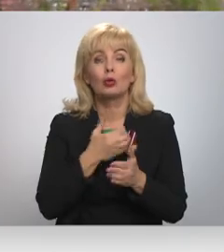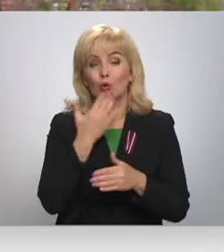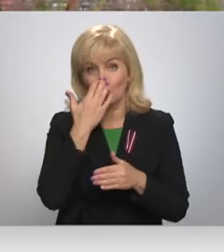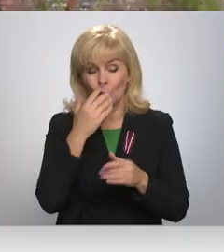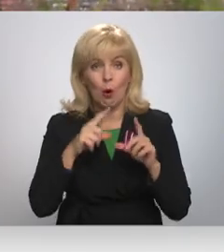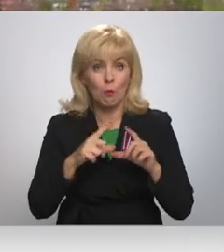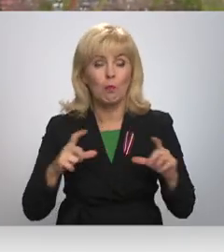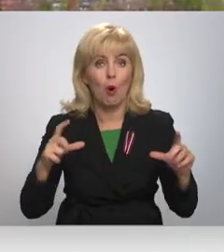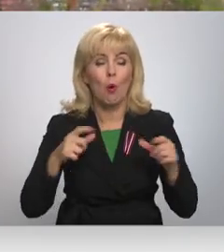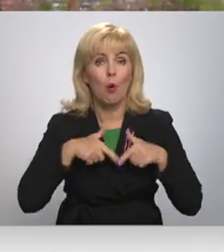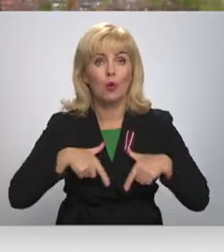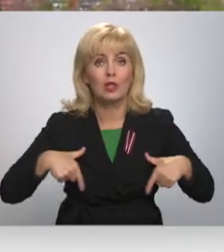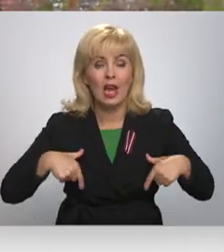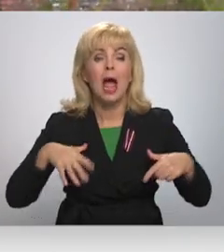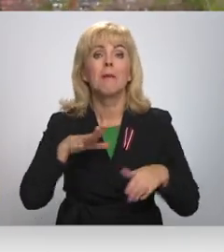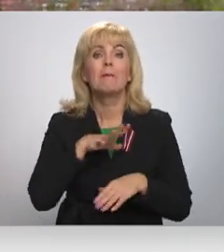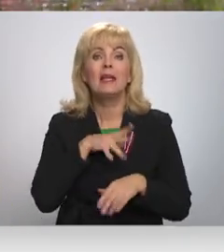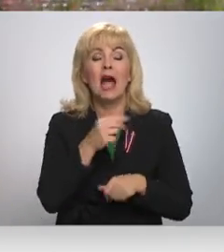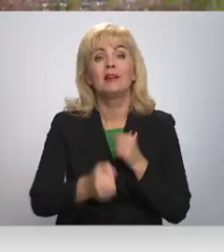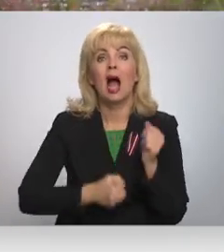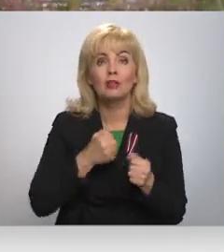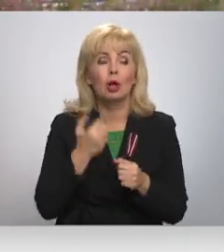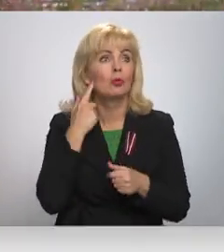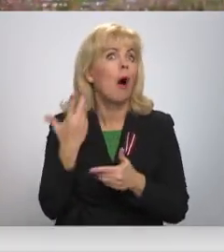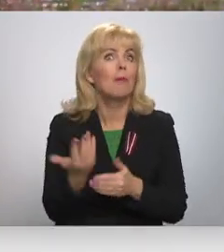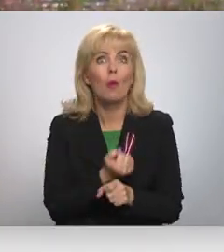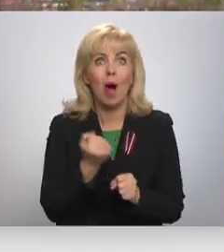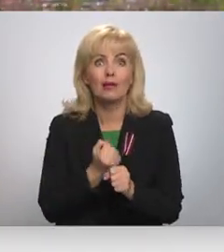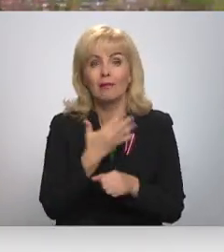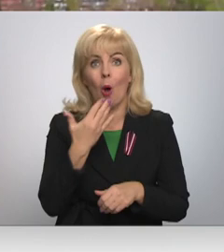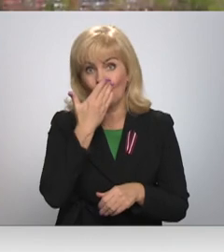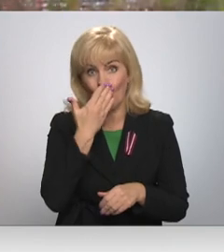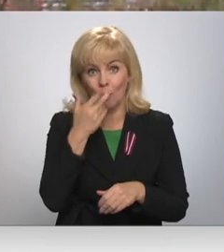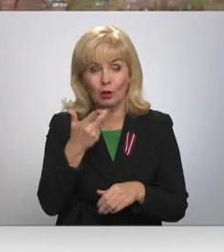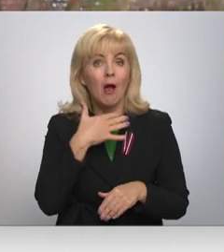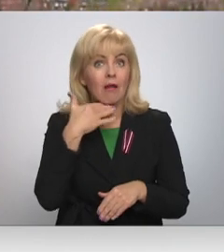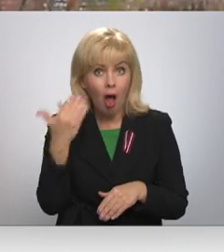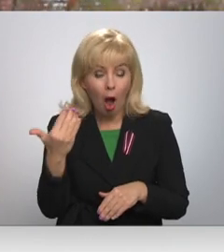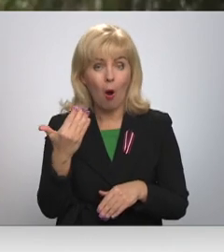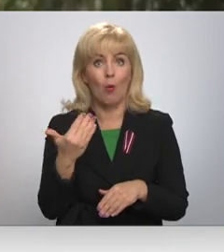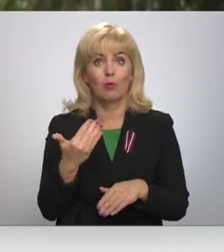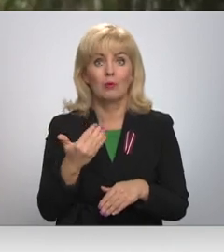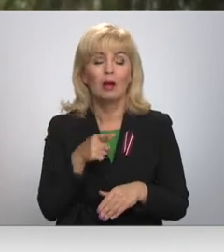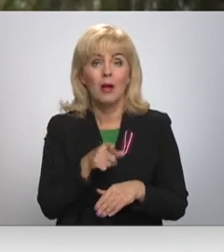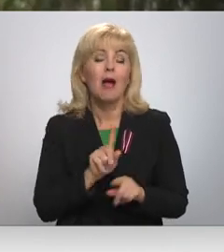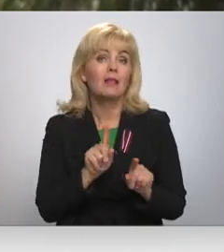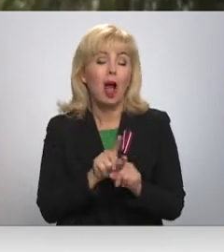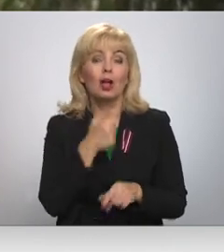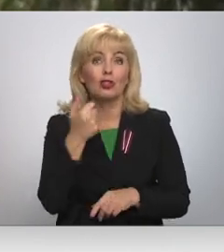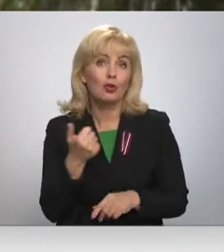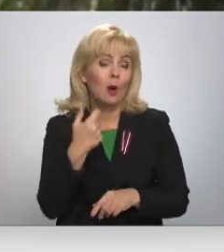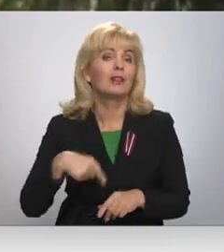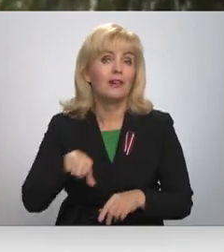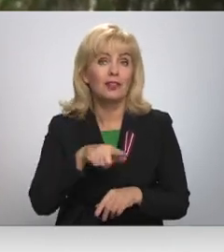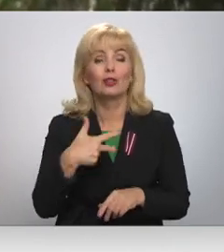gadījumi bijuši jau, kad bija jāskrien, domājam, ko darīt. Nav numuru, nav tik daudz vienkārši nav vairs. Arī šogad, tāpat kā